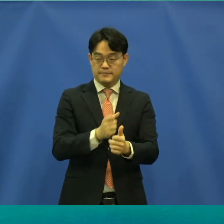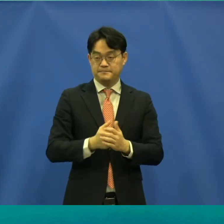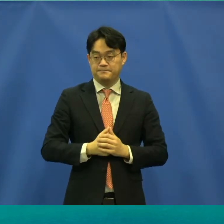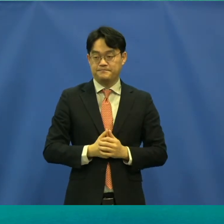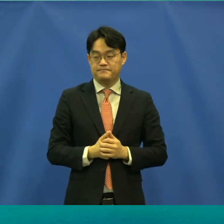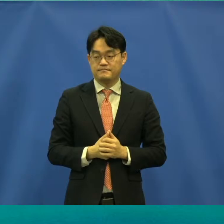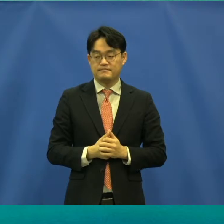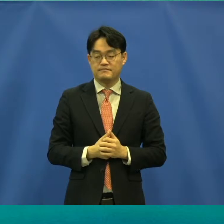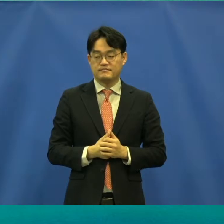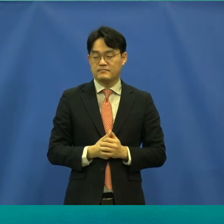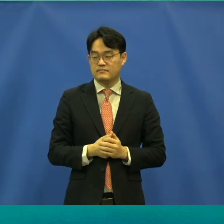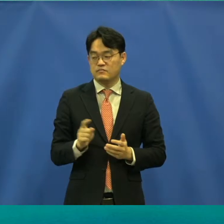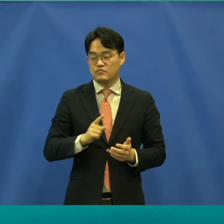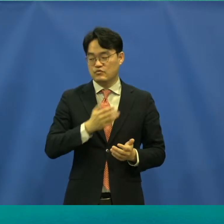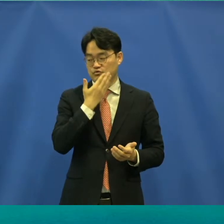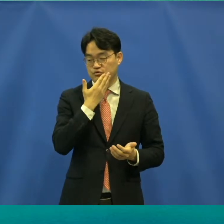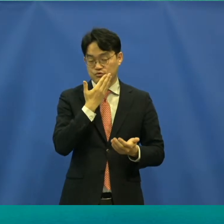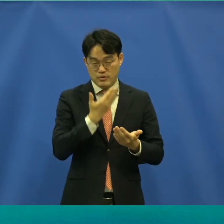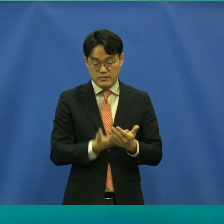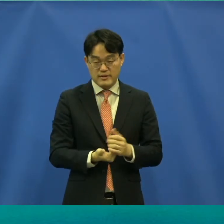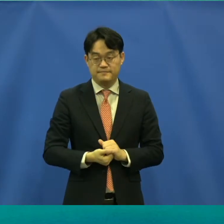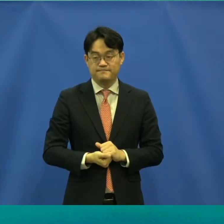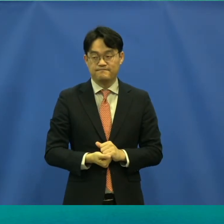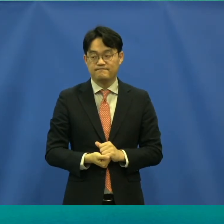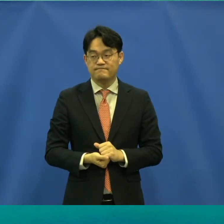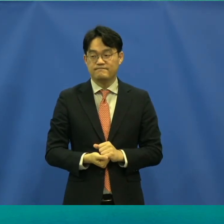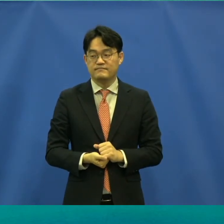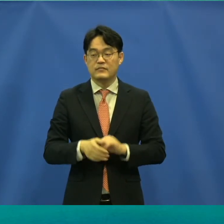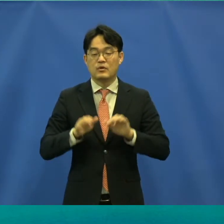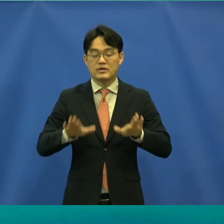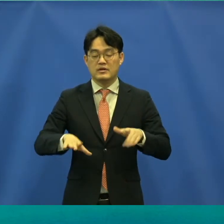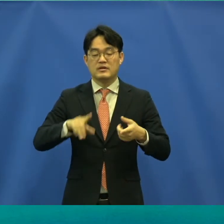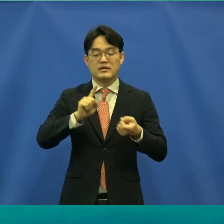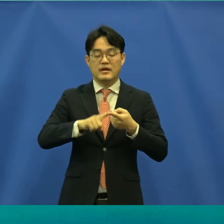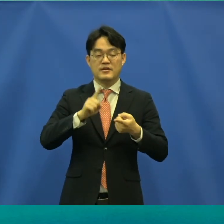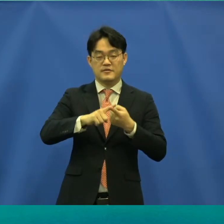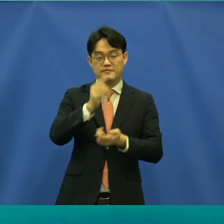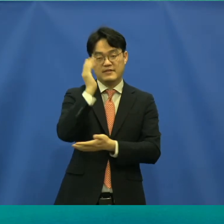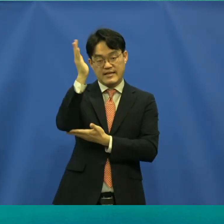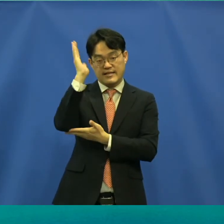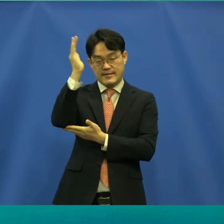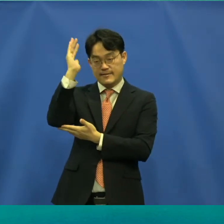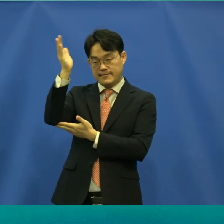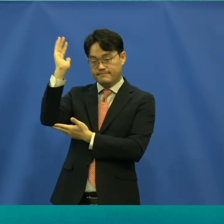이게 너무너무 중요합니다. 오늘 이 얘기만 하려고 하는 거예요.